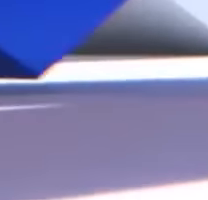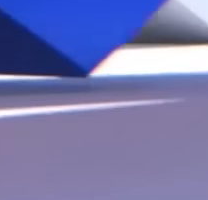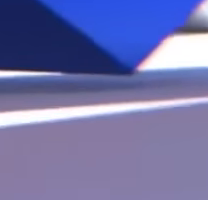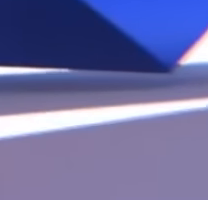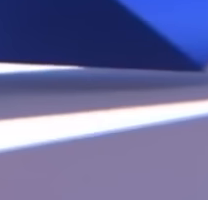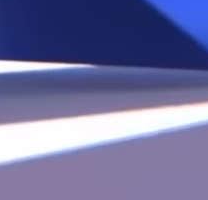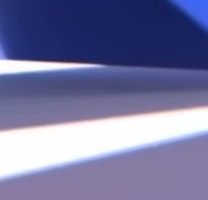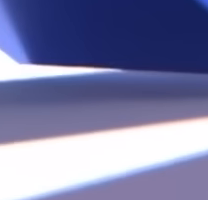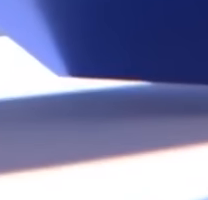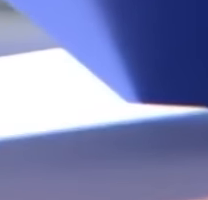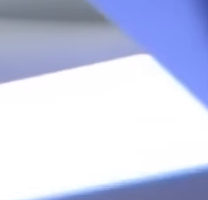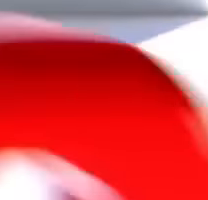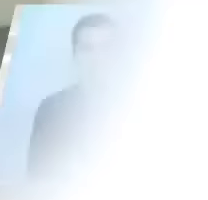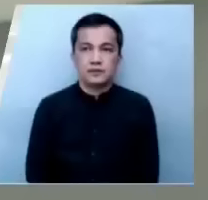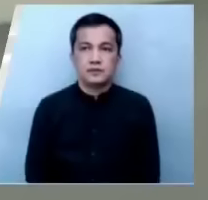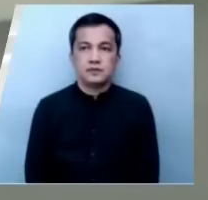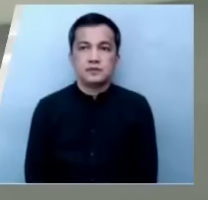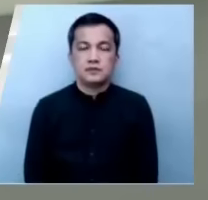Perez.